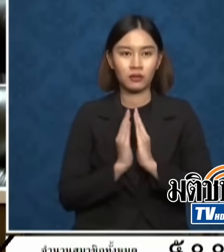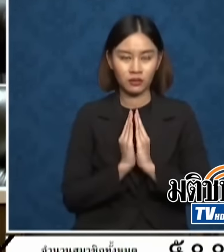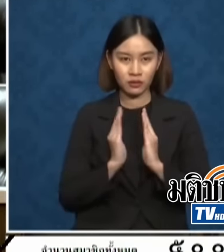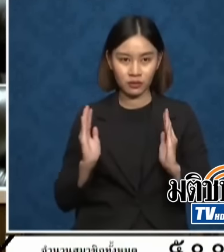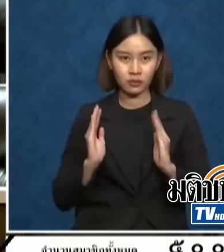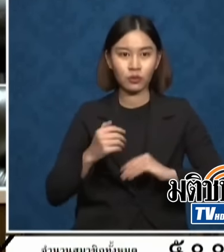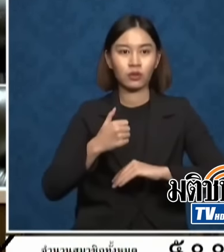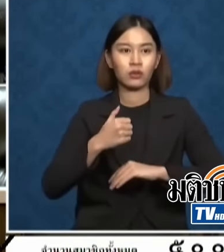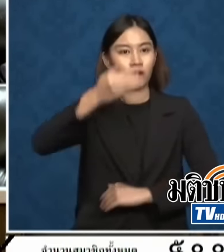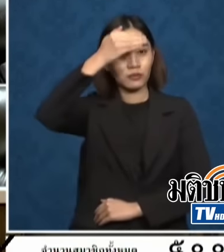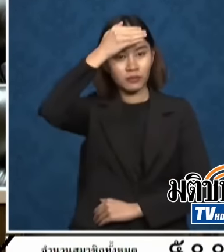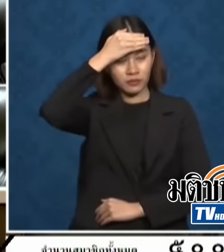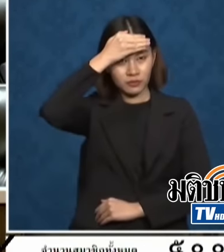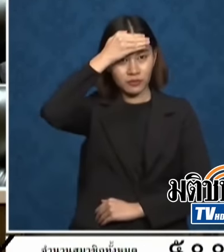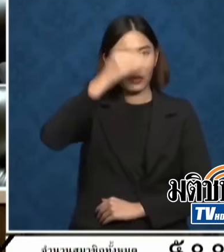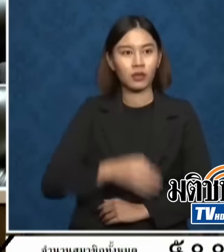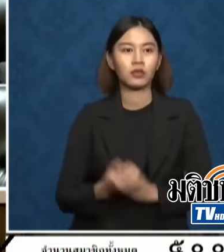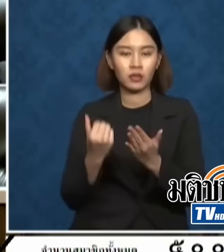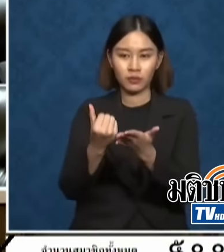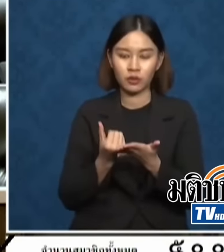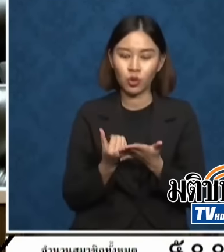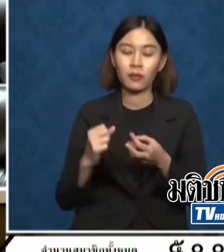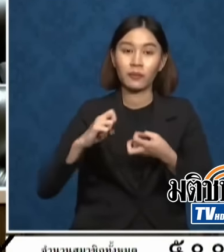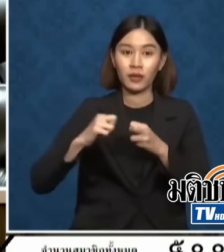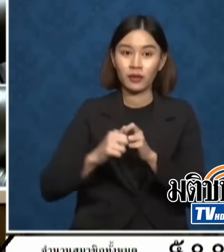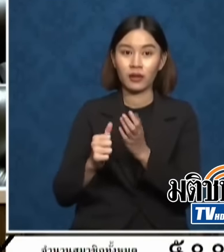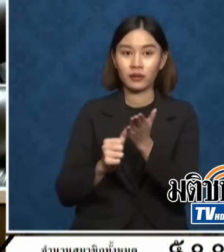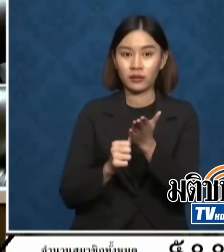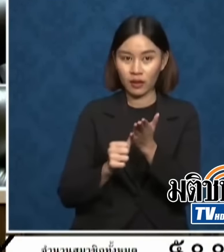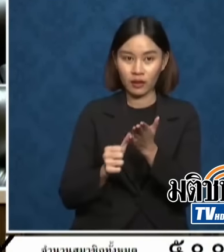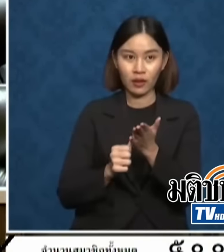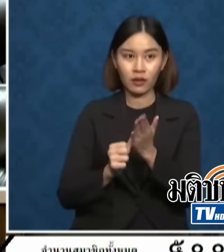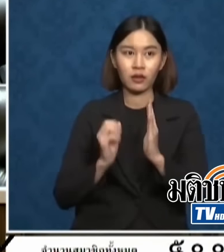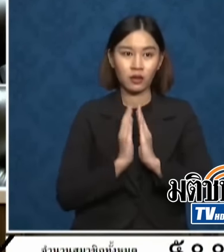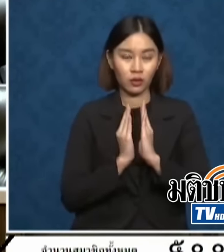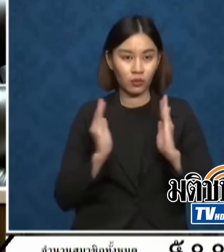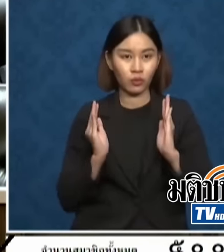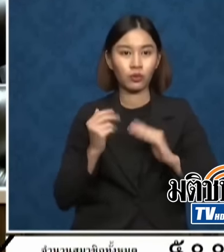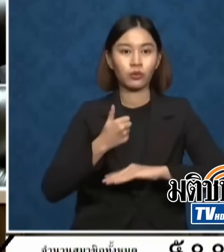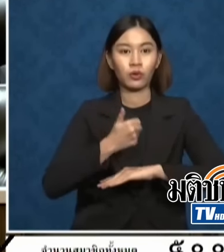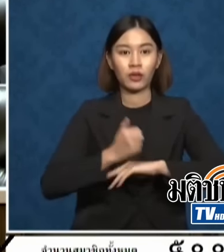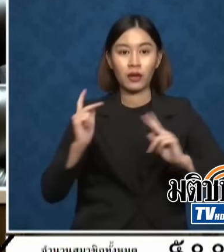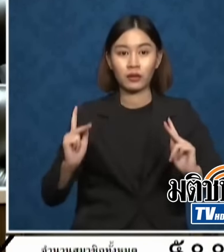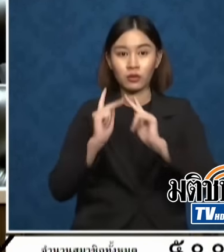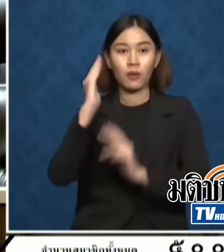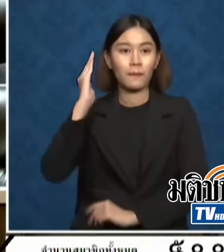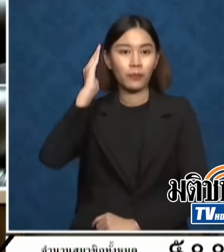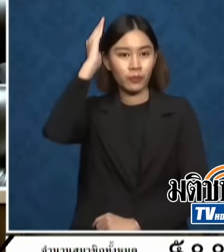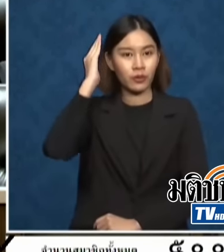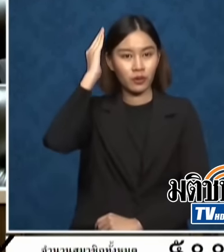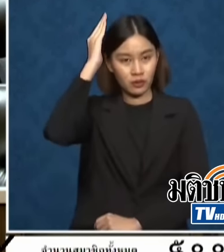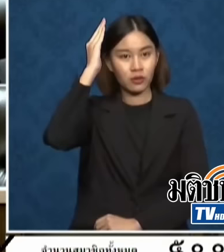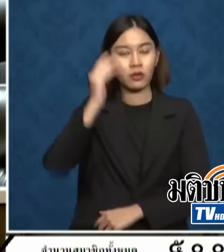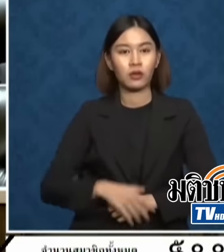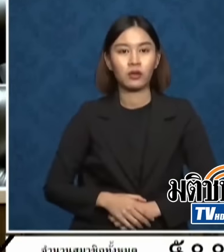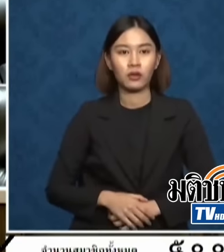านรัฐมนตรีชาดาไทเศษนะครับที่วันนั้นเข้ามาแก้ปัญหาและขอบคุณท่านรัฐมนตรีธรรมนัสพรหมเผ่านะ